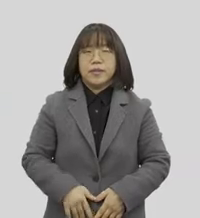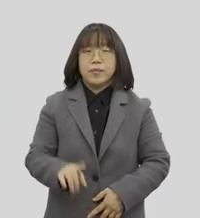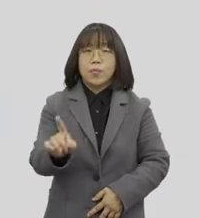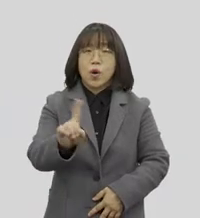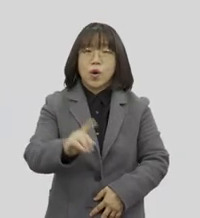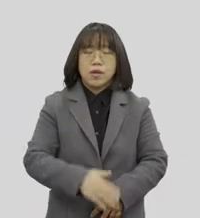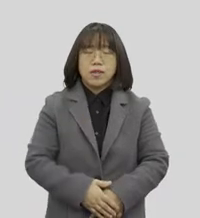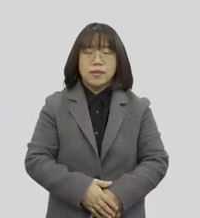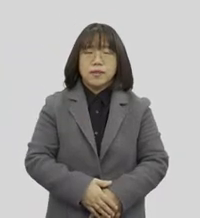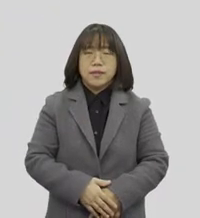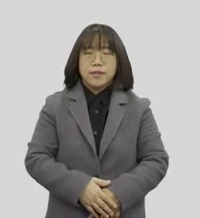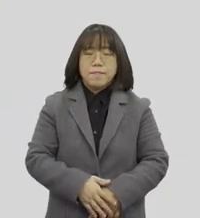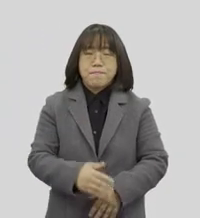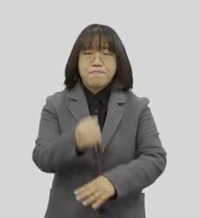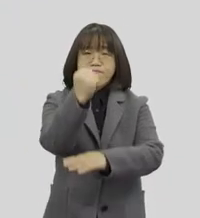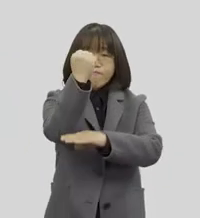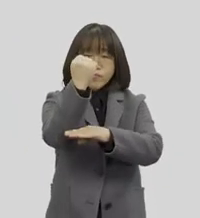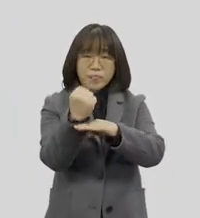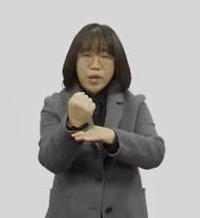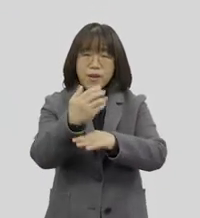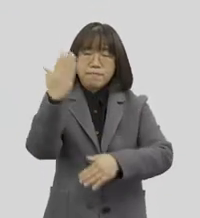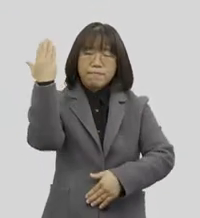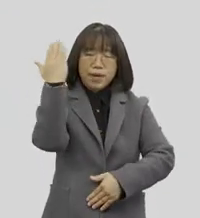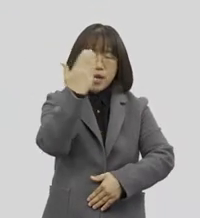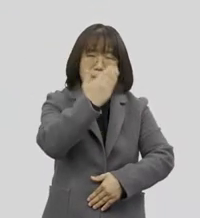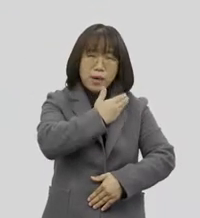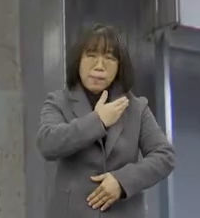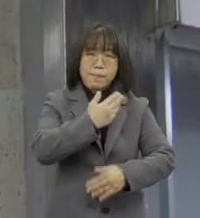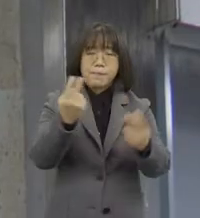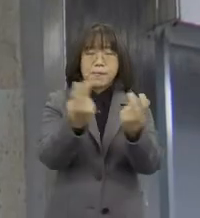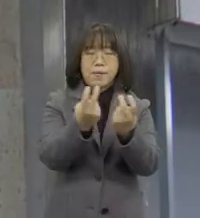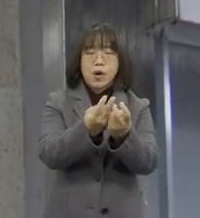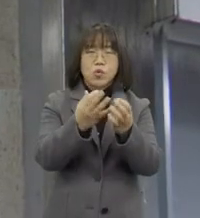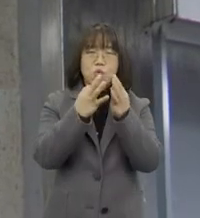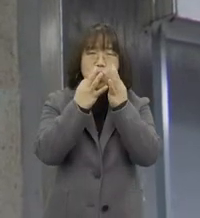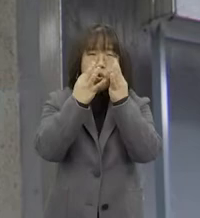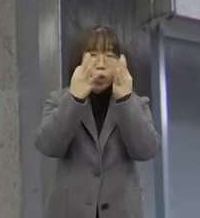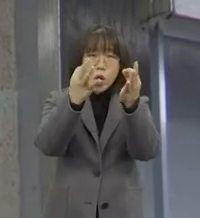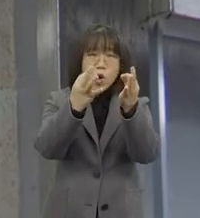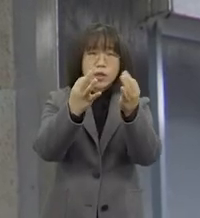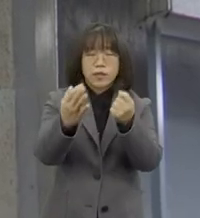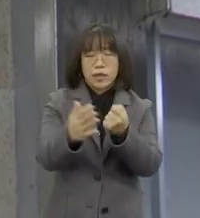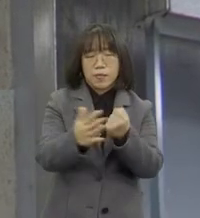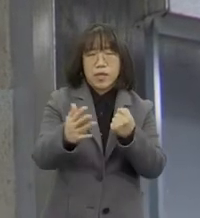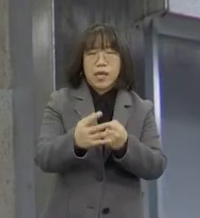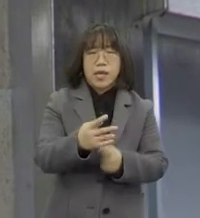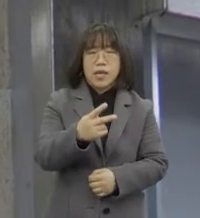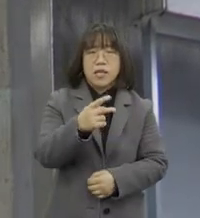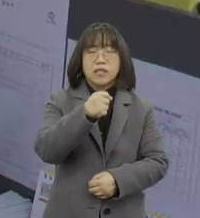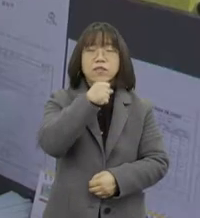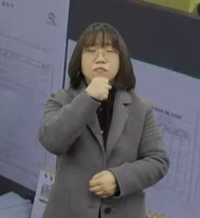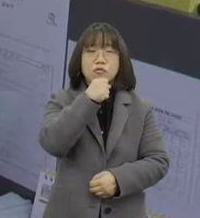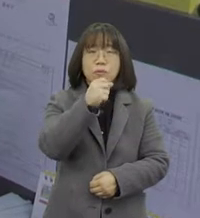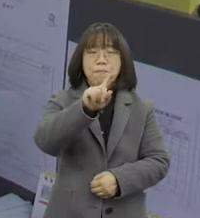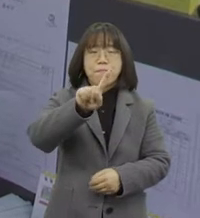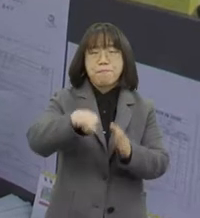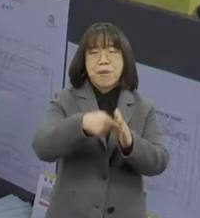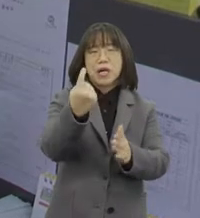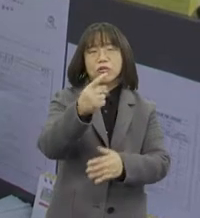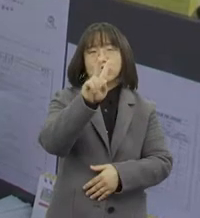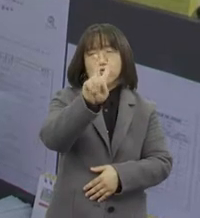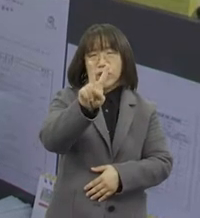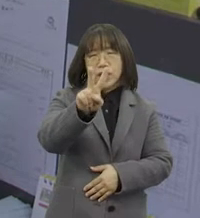적극적인 반부패 청렴 시책이 애 노력이 높은 평가를 받아 2개 부문에서 100점 만점을 획득하기도